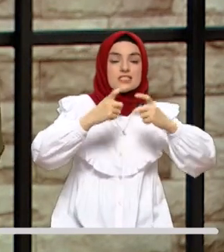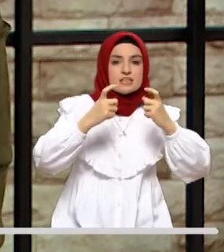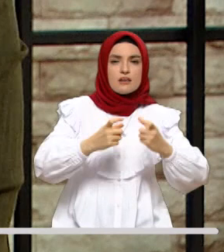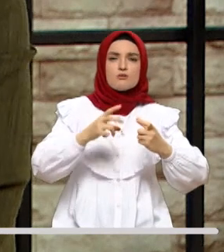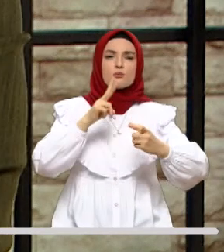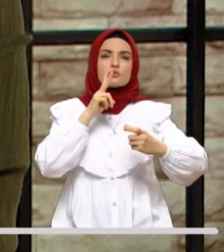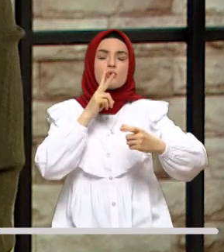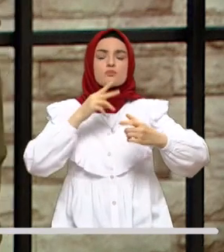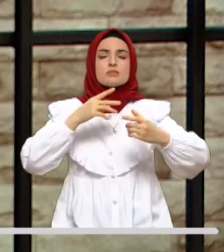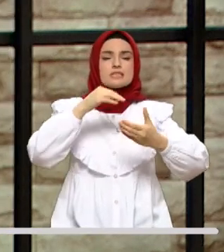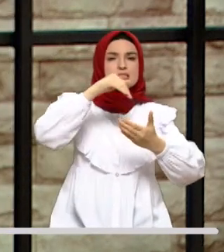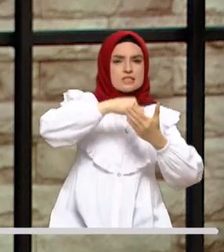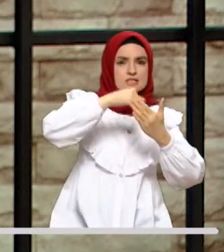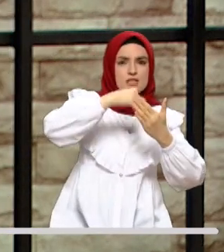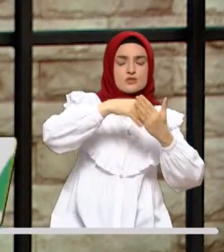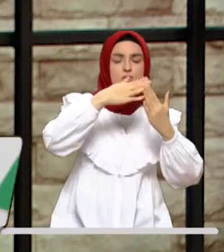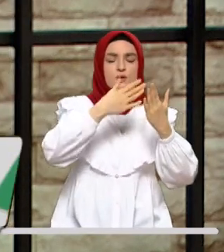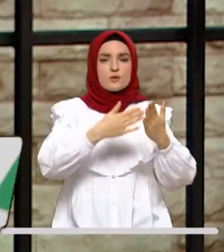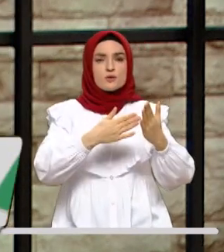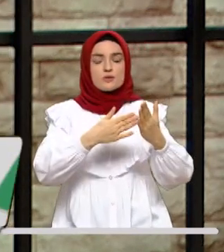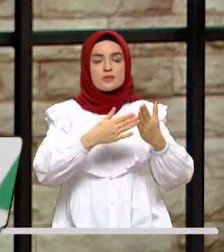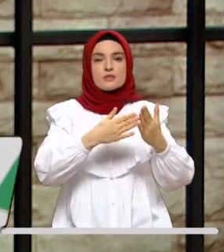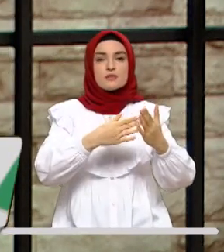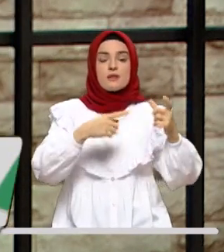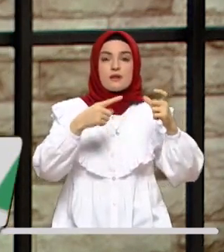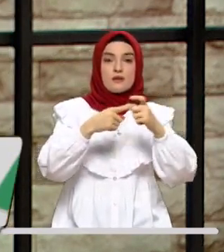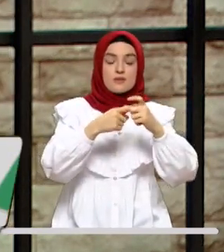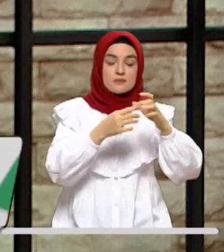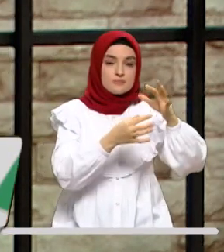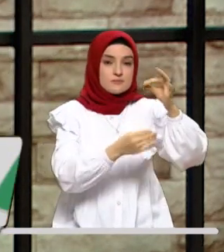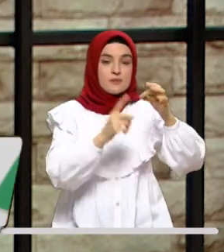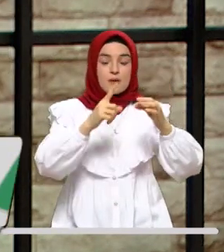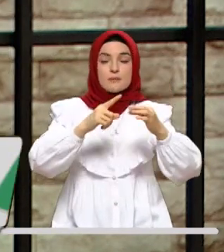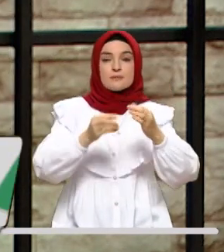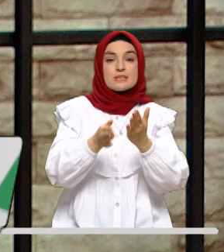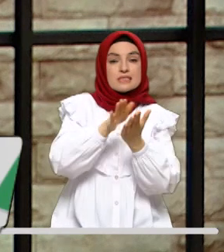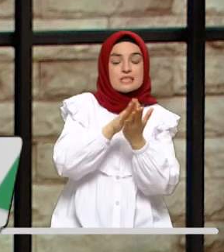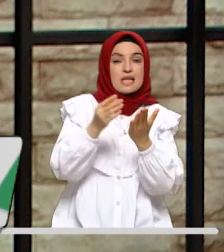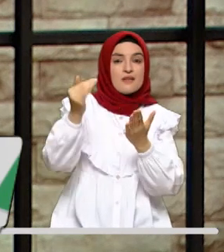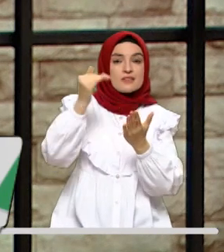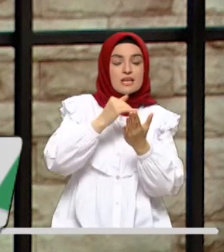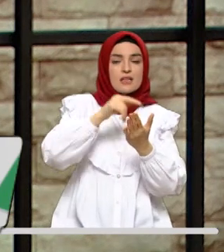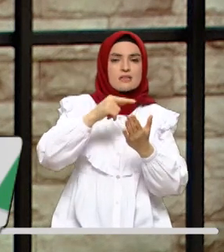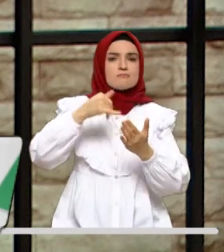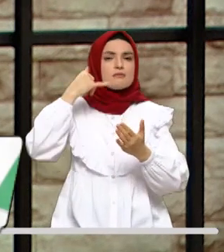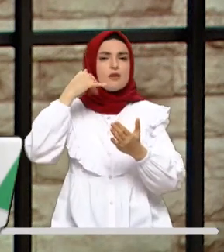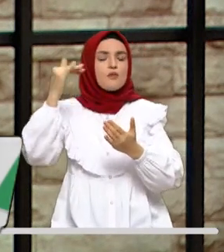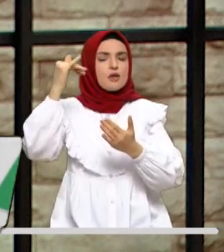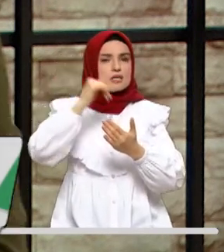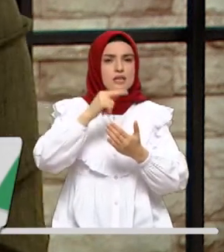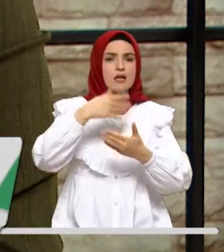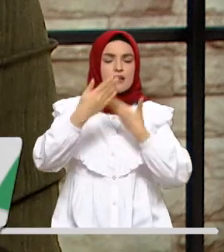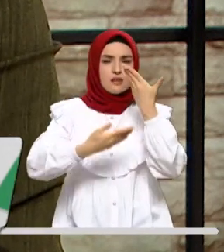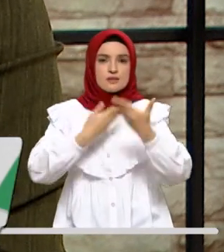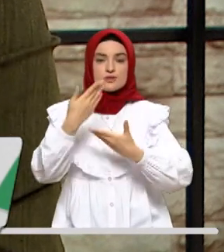istasyonu El Muazzam istasyonunda Enver Paşa'dan bir telgraf geldi. Kuşçuzade Eşref Bey anlatıyor hatıralarında.